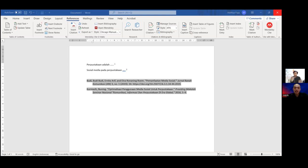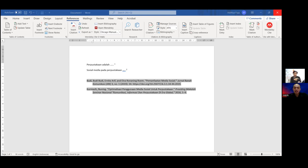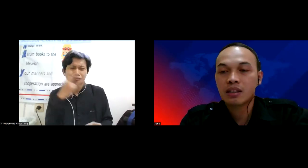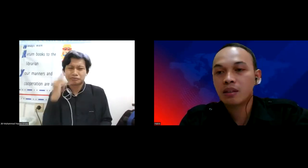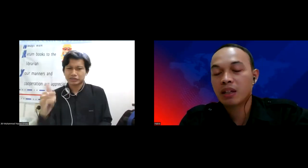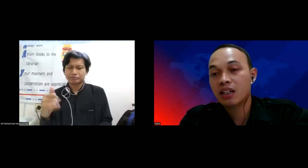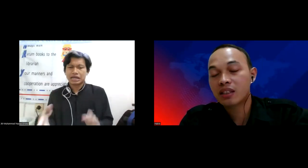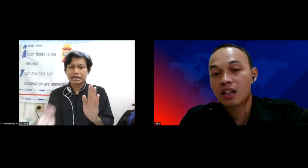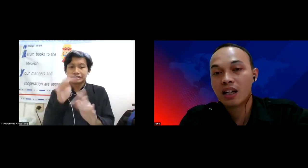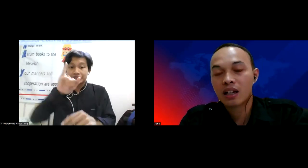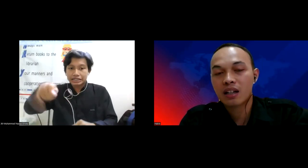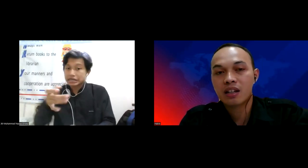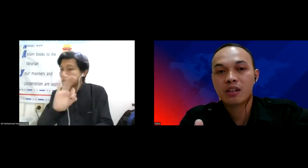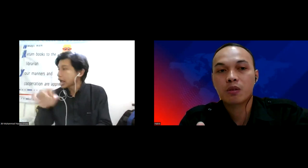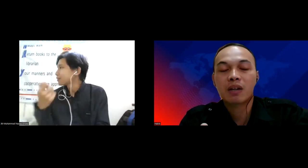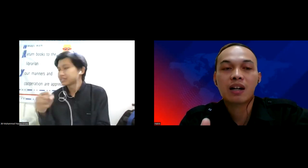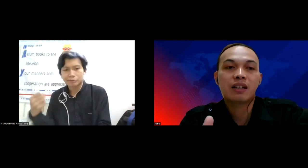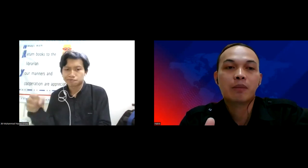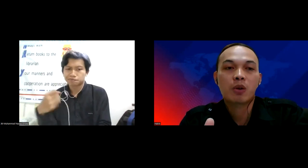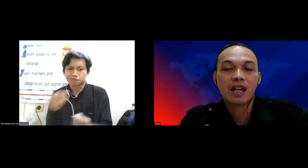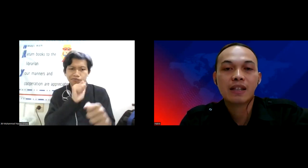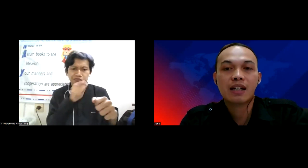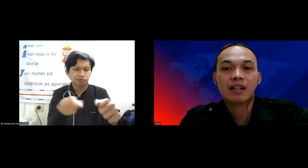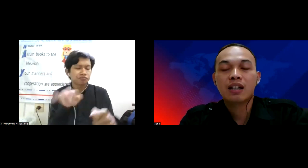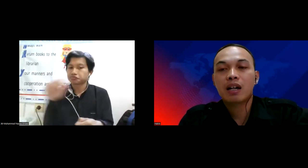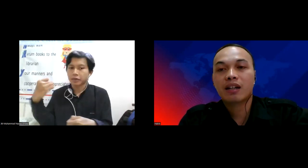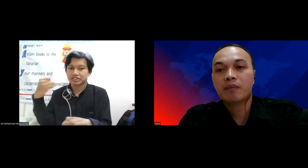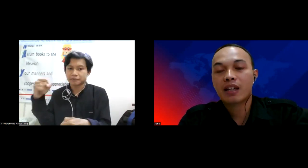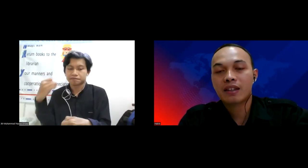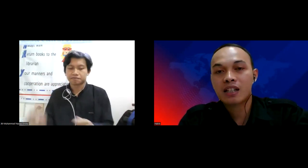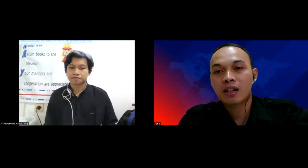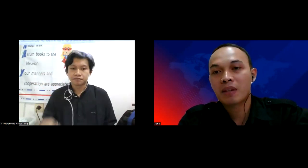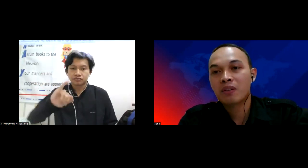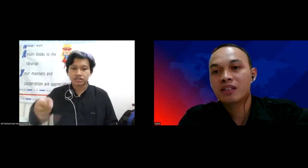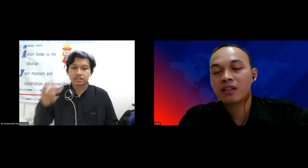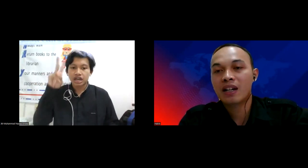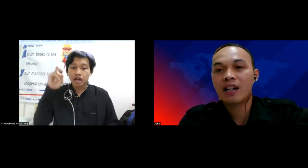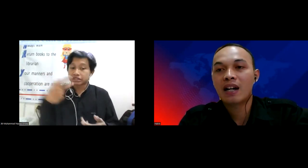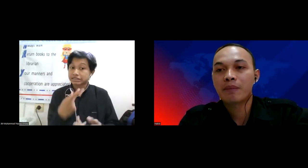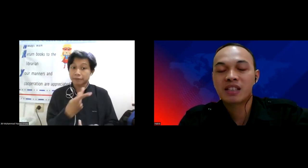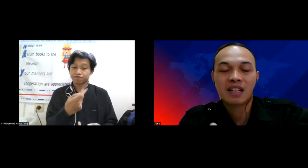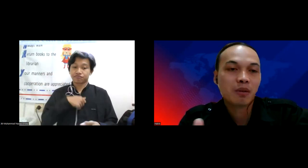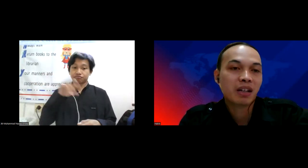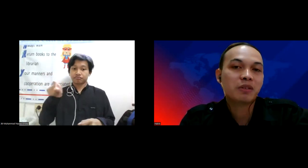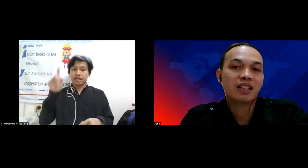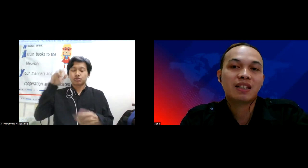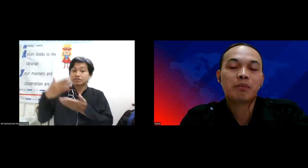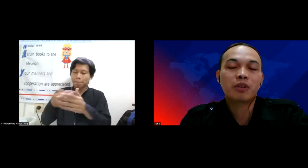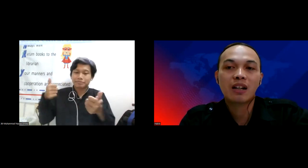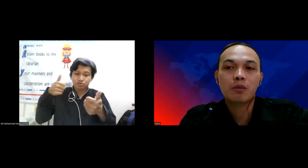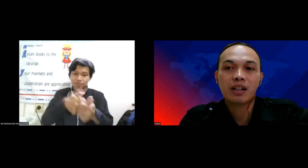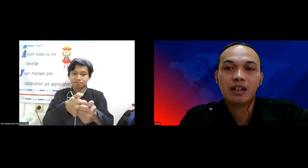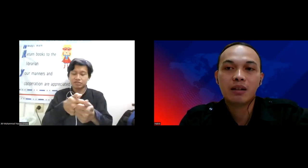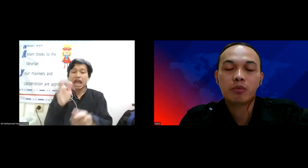di yang di mendeley sendiri kan karena itu memang ada perusahaannya maka kita sebagai penggunanya juga biasanya Cuma mengikuti